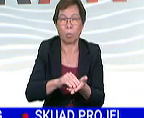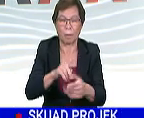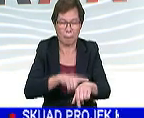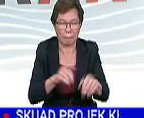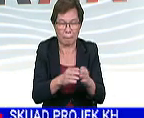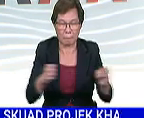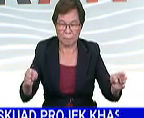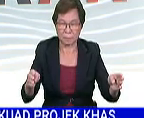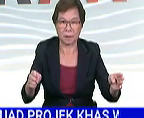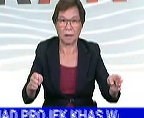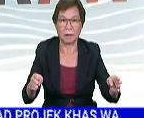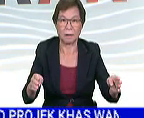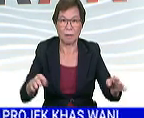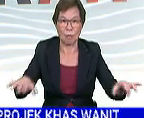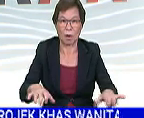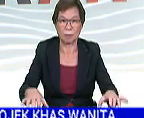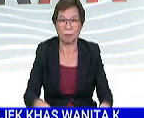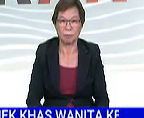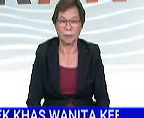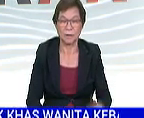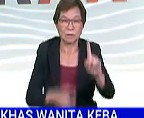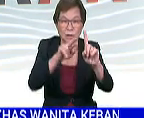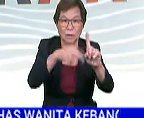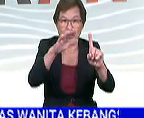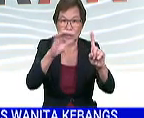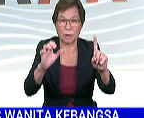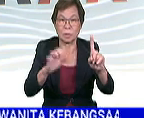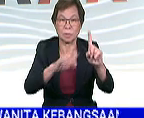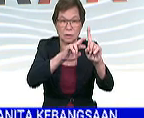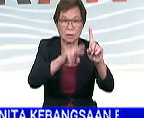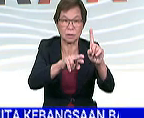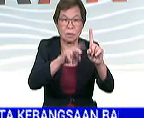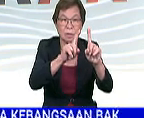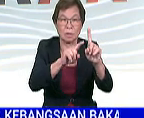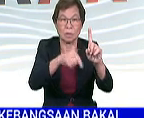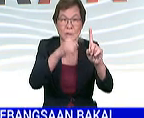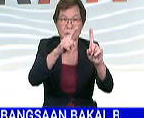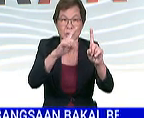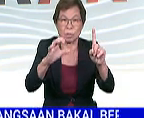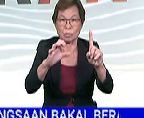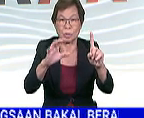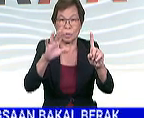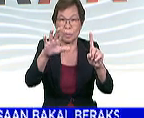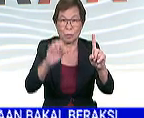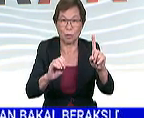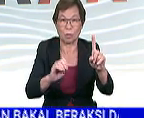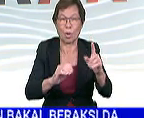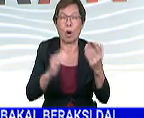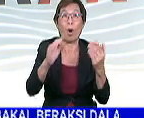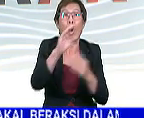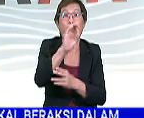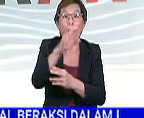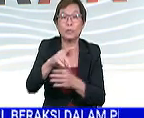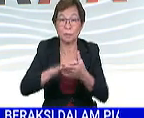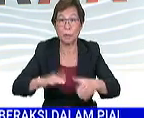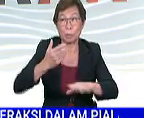selamat 17 dijalankan iaitu hanya sebanyak 1552 kes berbanding dengan op selamat 16 sebelum ini iaitu